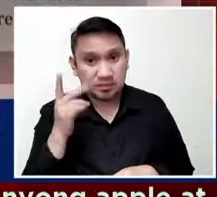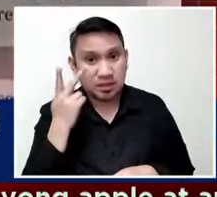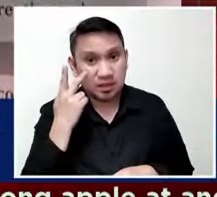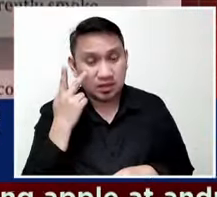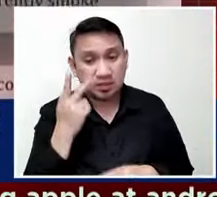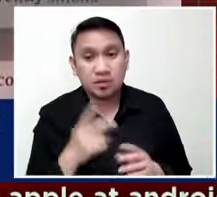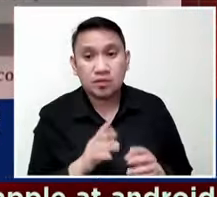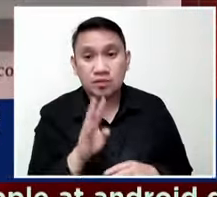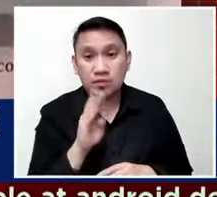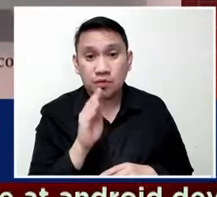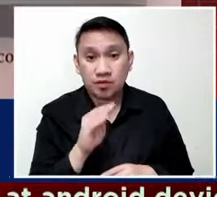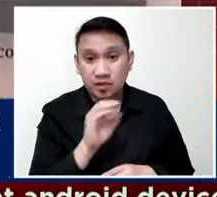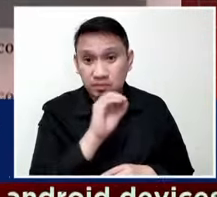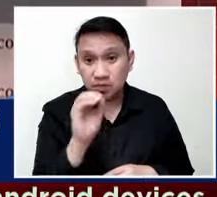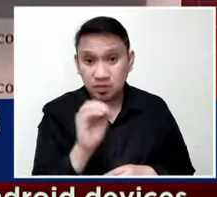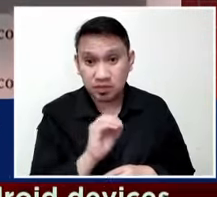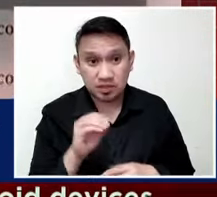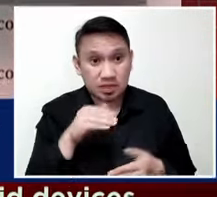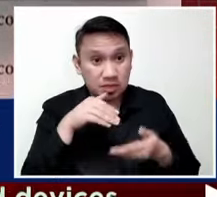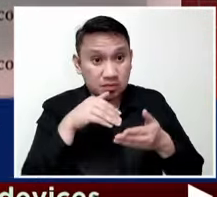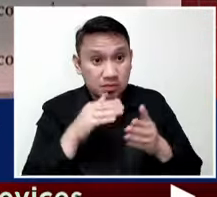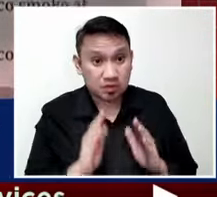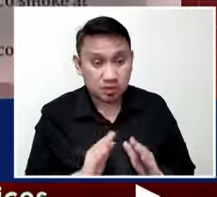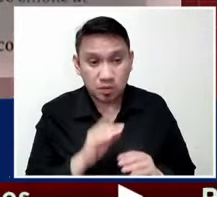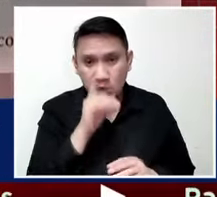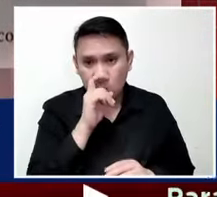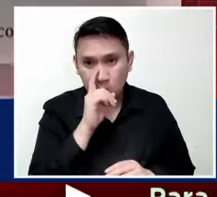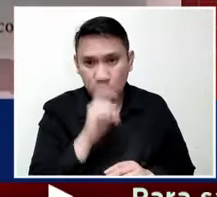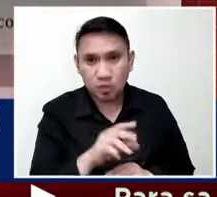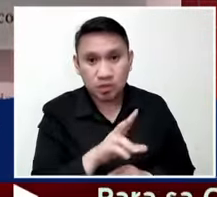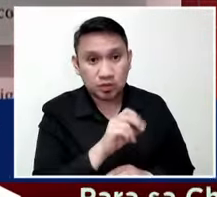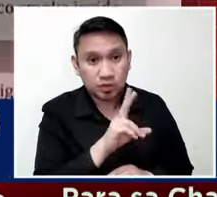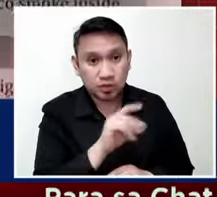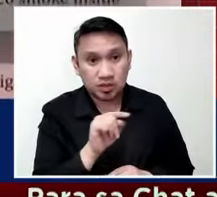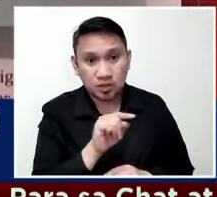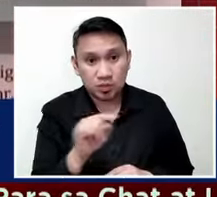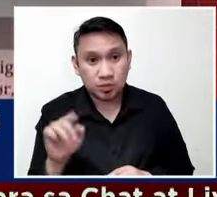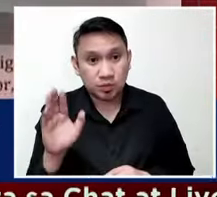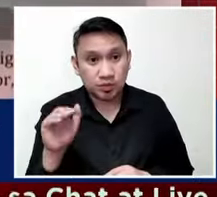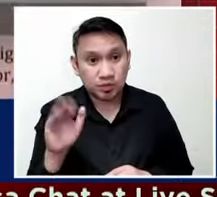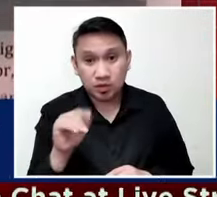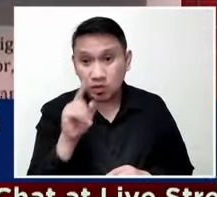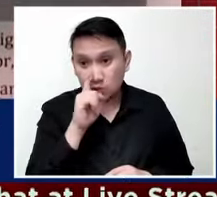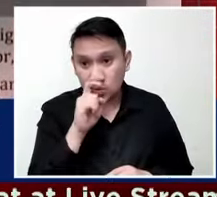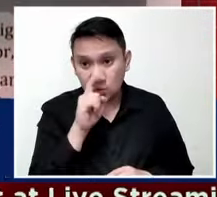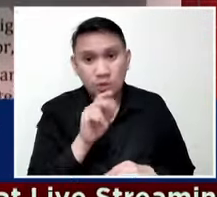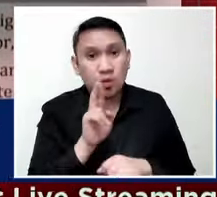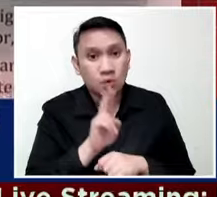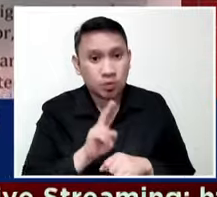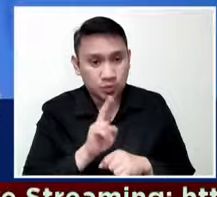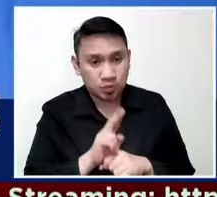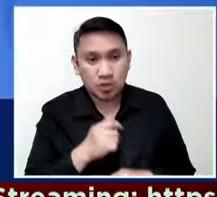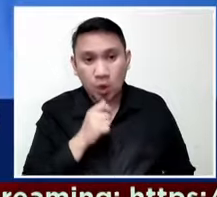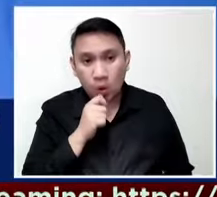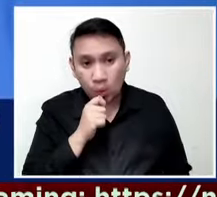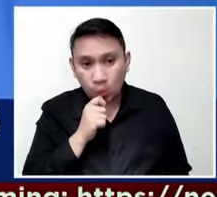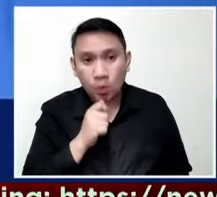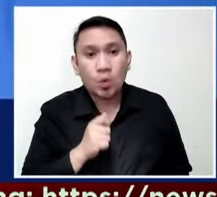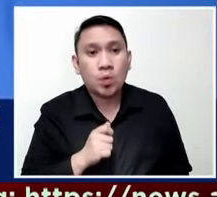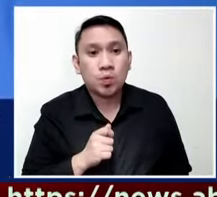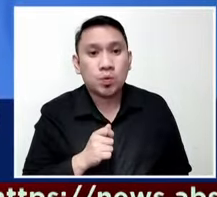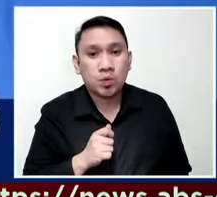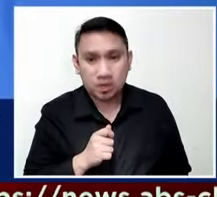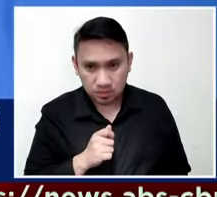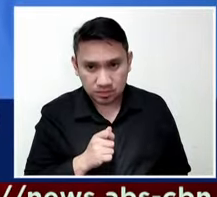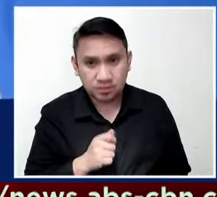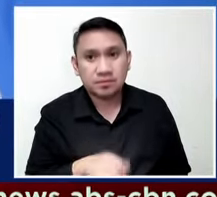mahigit 14% ng mga estudyanteng edad 13 hanggang 15 ang gumagamit ng e-cigarettes. The interest now